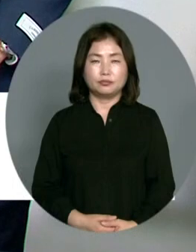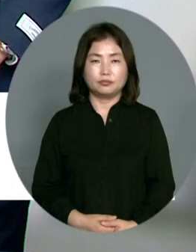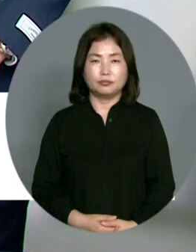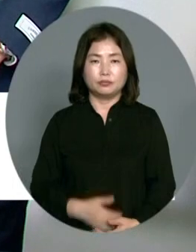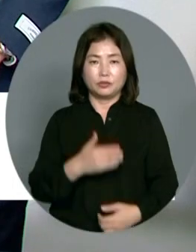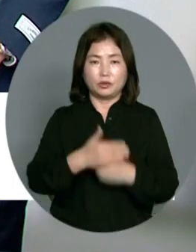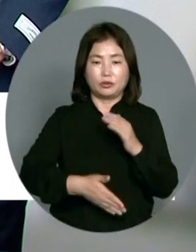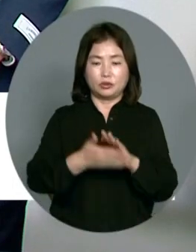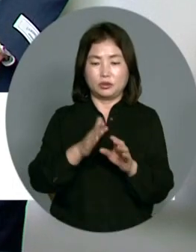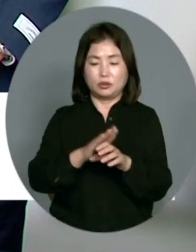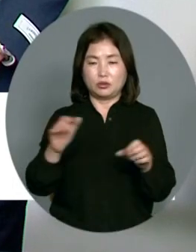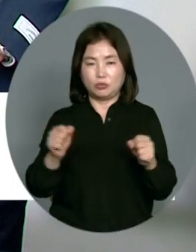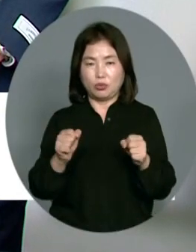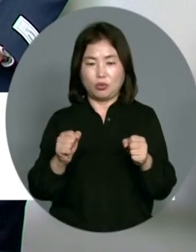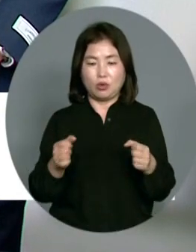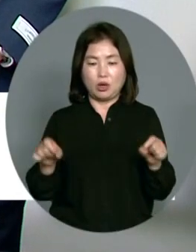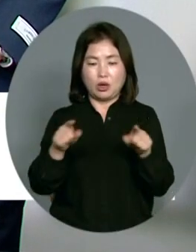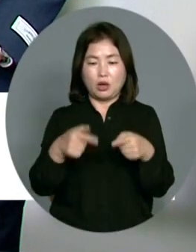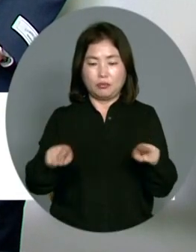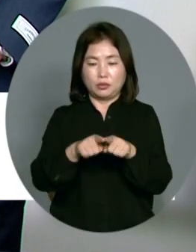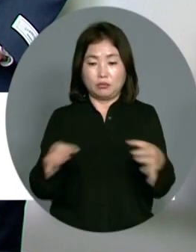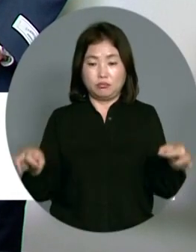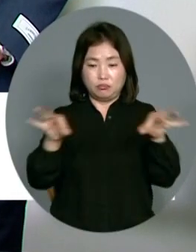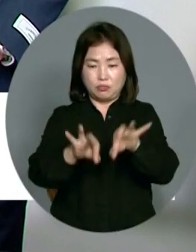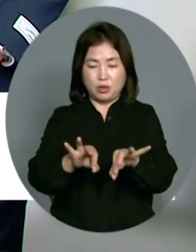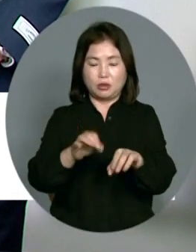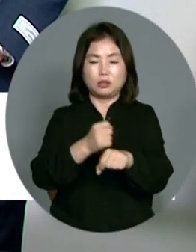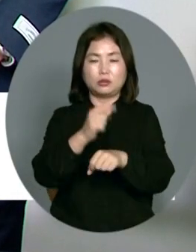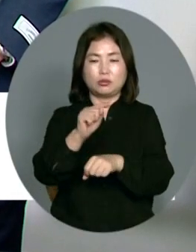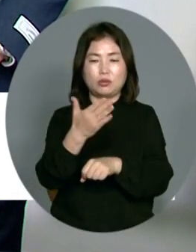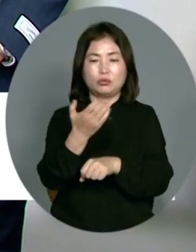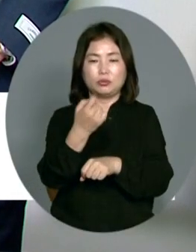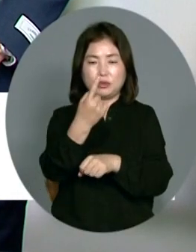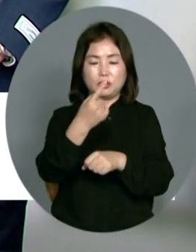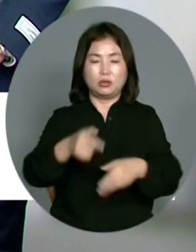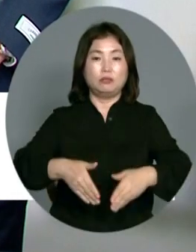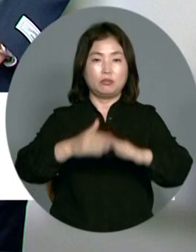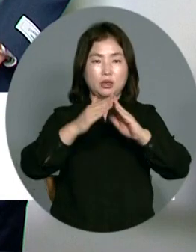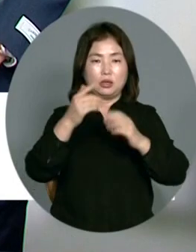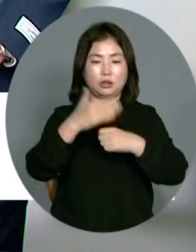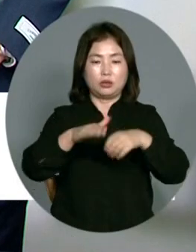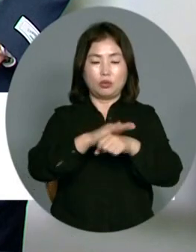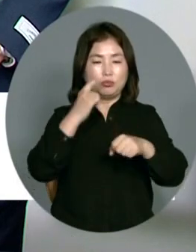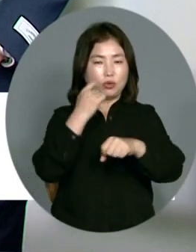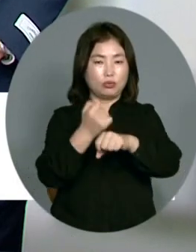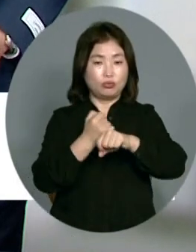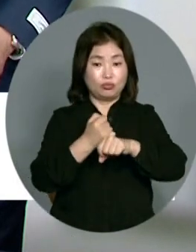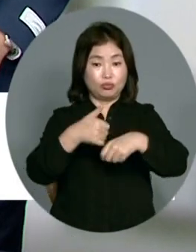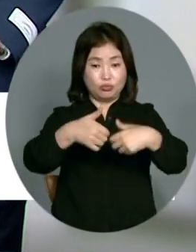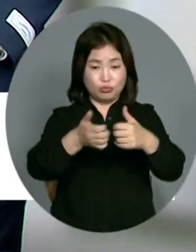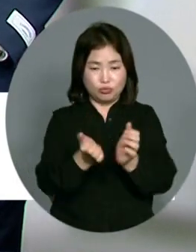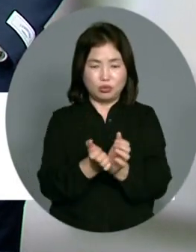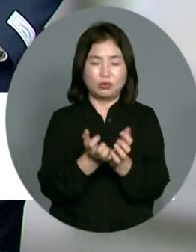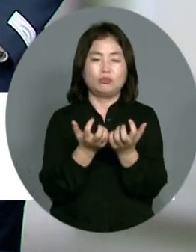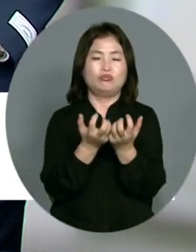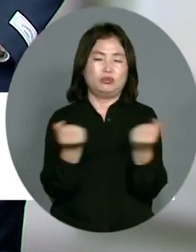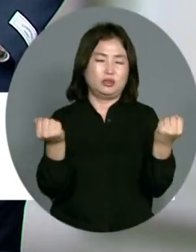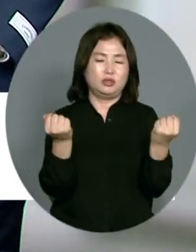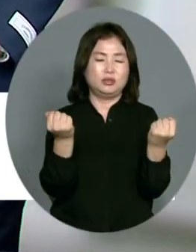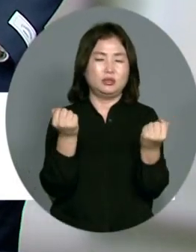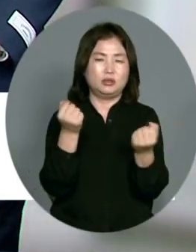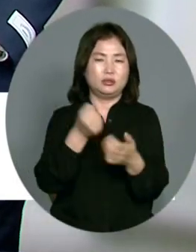대구시와 경상북도가 공동 출자 에 지난 1991년 문을 연 대구 경우 연구원이 결국 분리 수순을